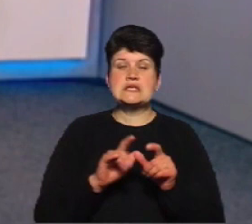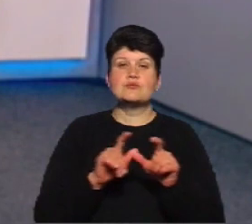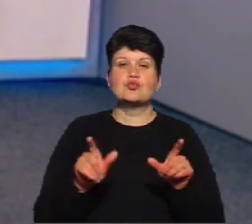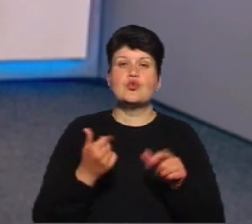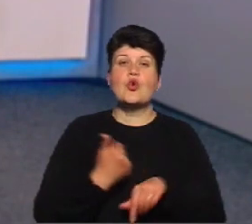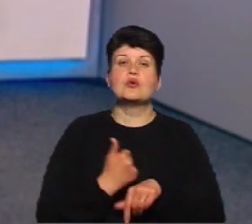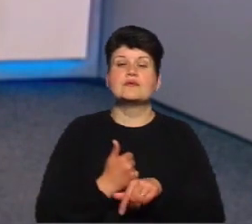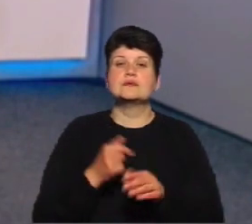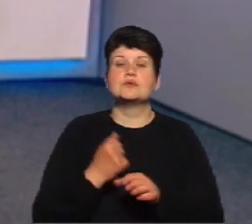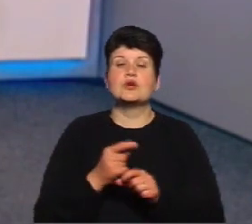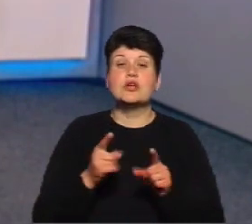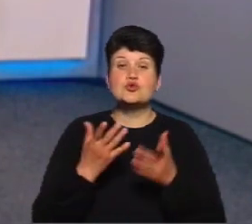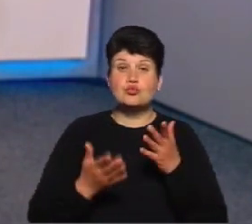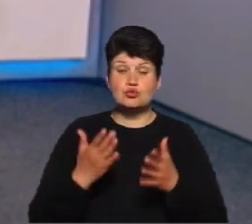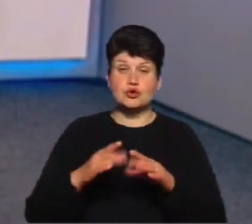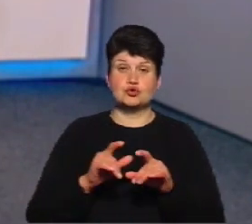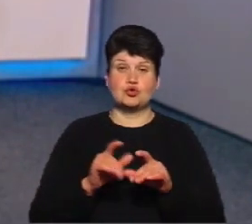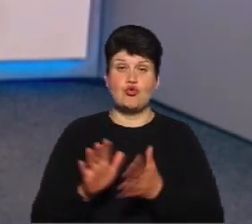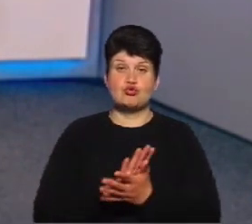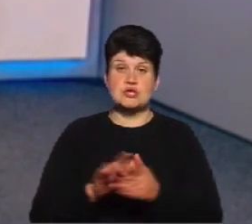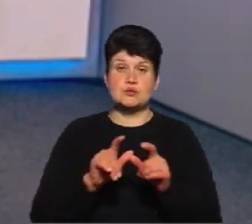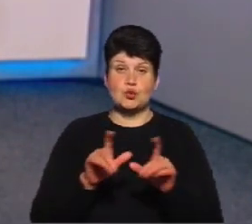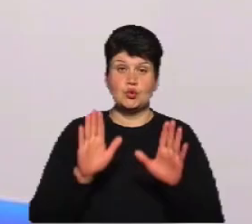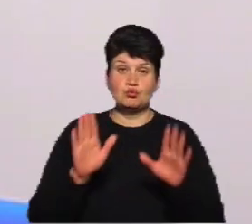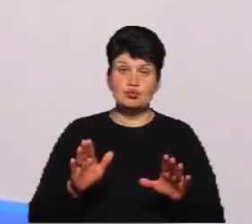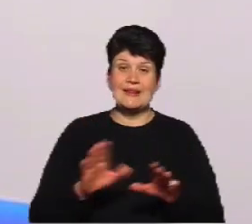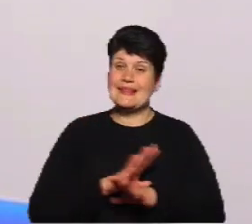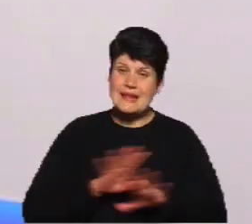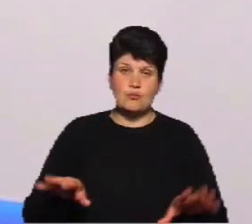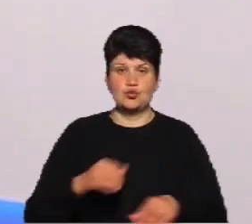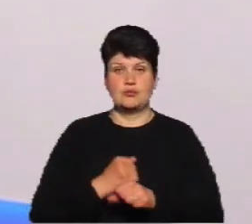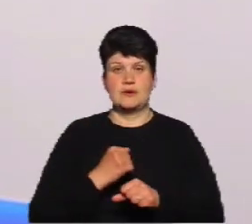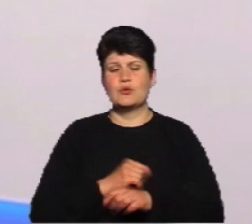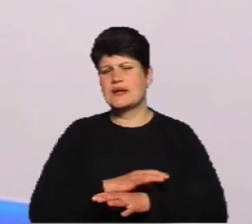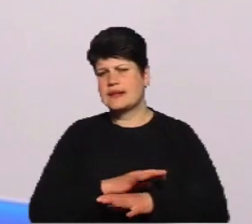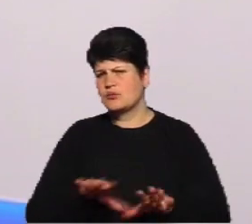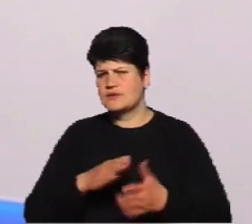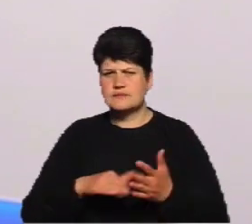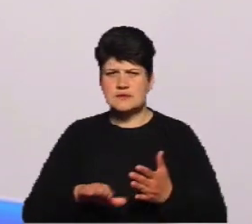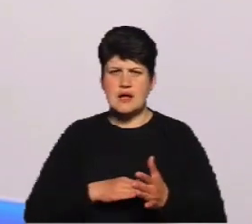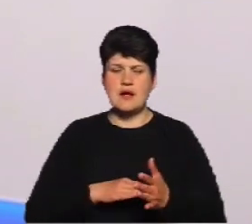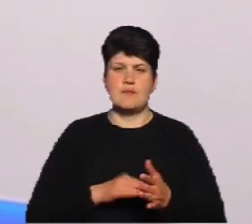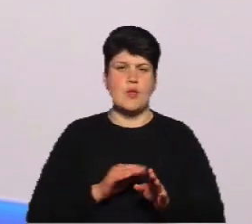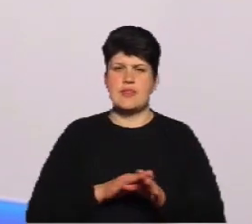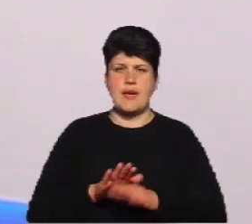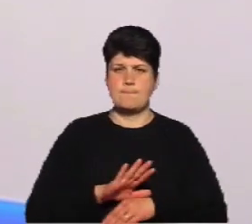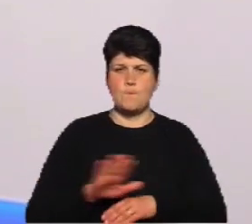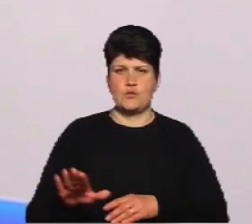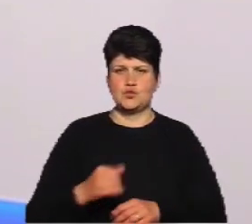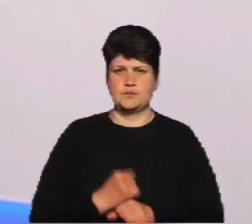що буде, якщо очисні споруди будуть працювати, або не будуть працювати, бо їх не буде, або працюватимуть не на повну їхню